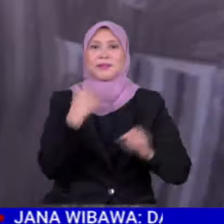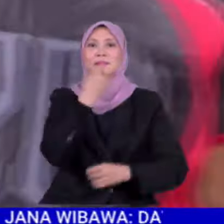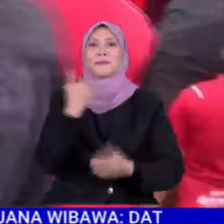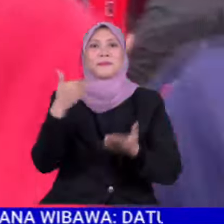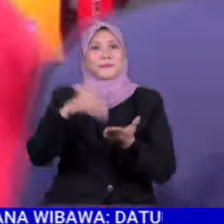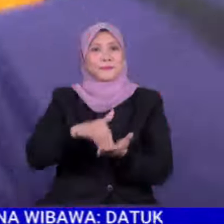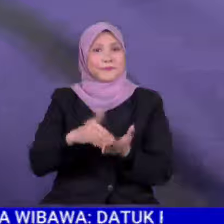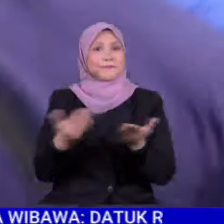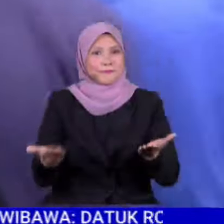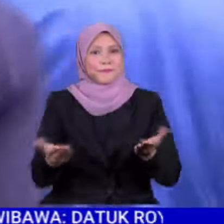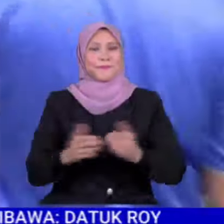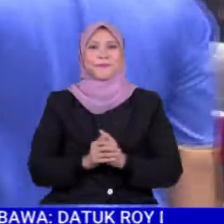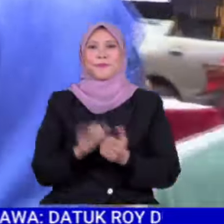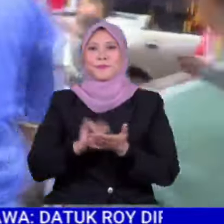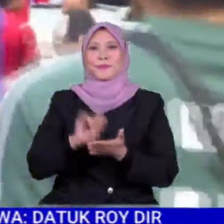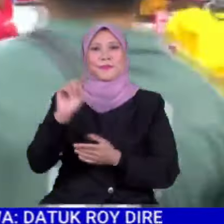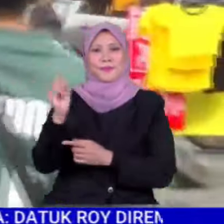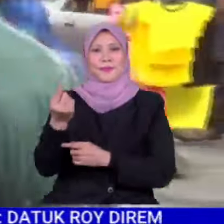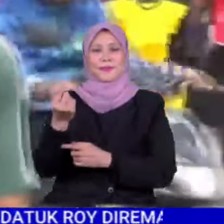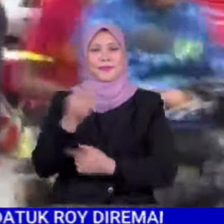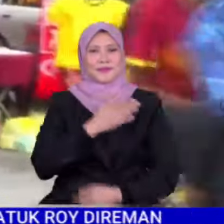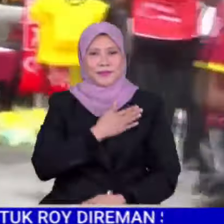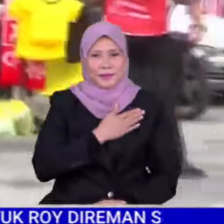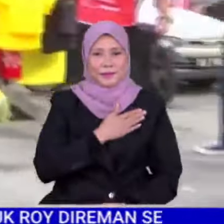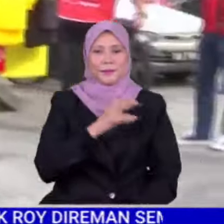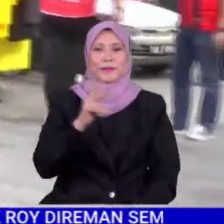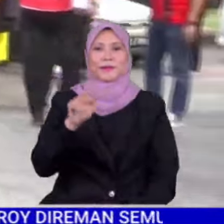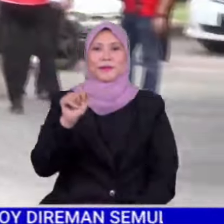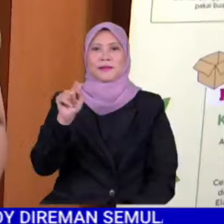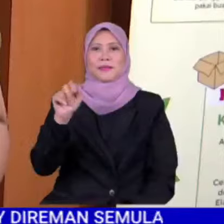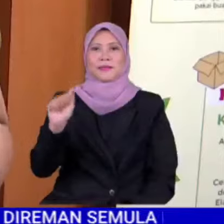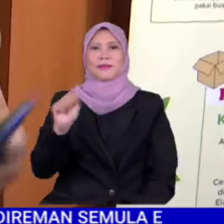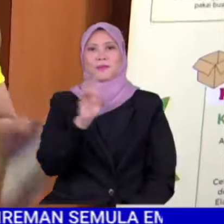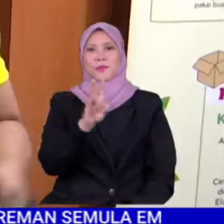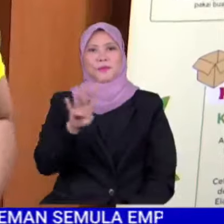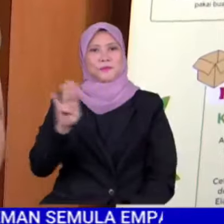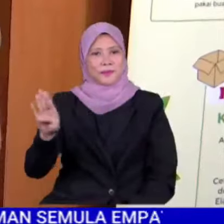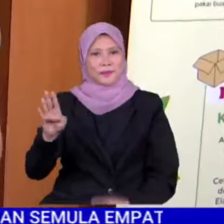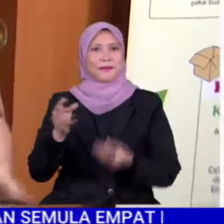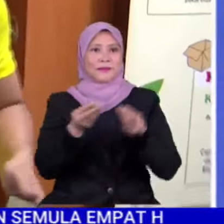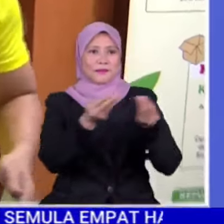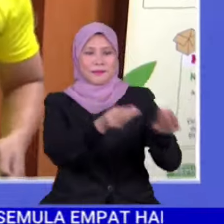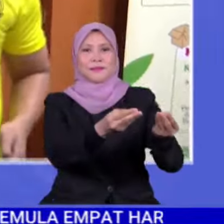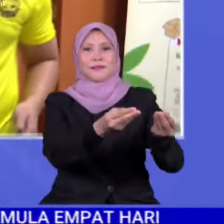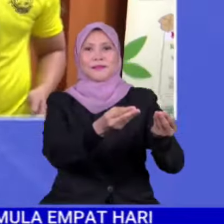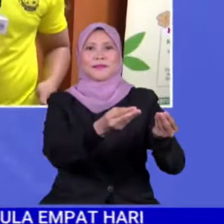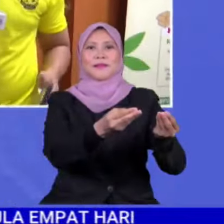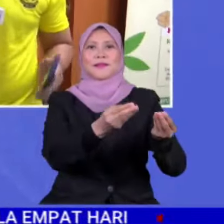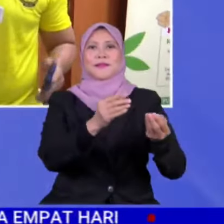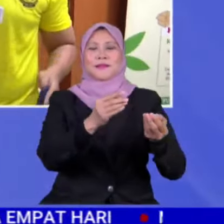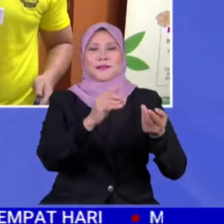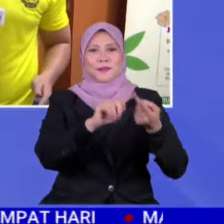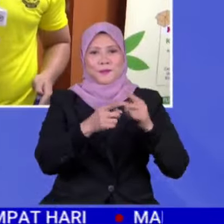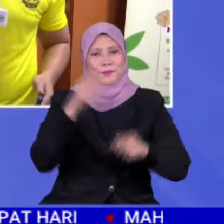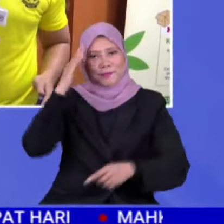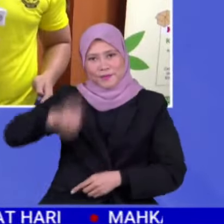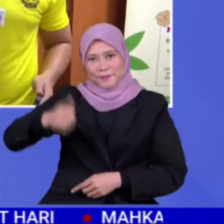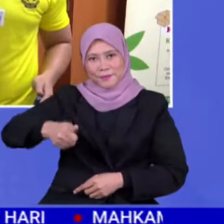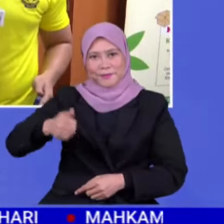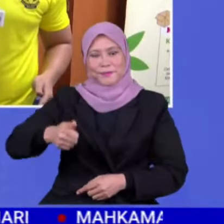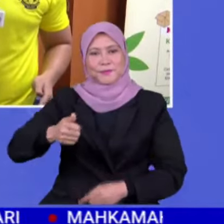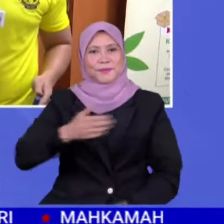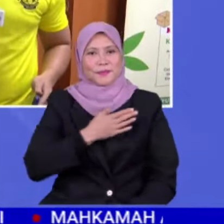lagi? Jadi itu saja, salam Kanta 744, kembali kepada rakan penyampai di Angkasa Puri. Assalamualaikum dan